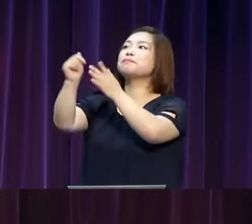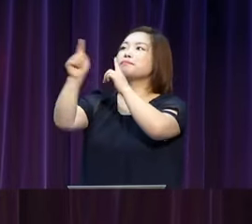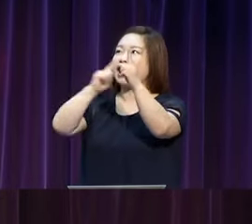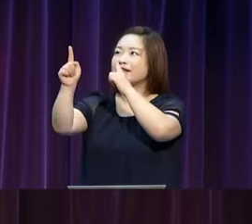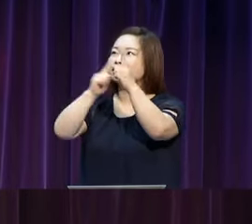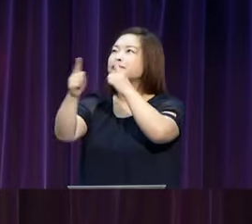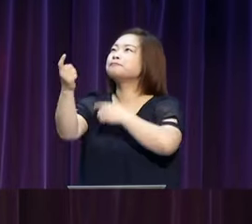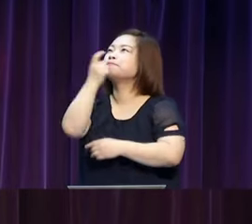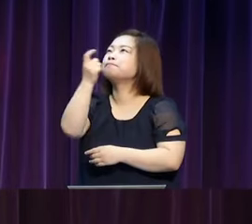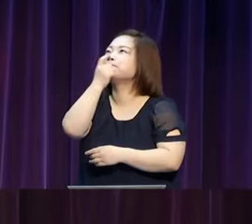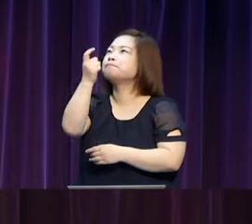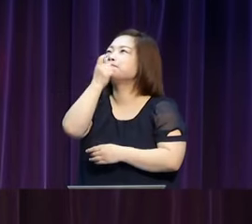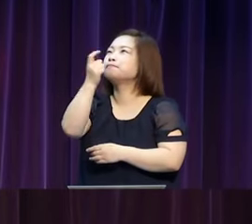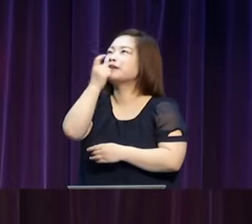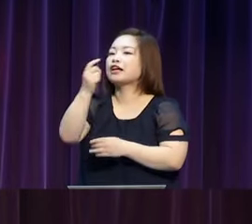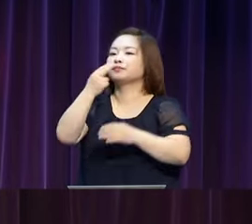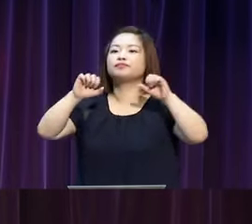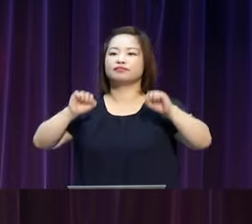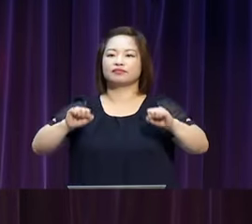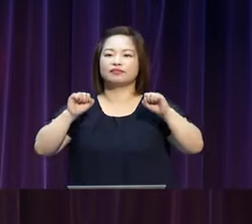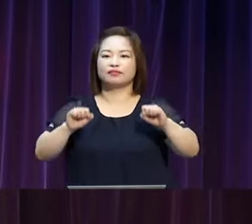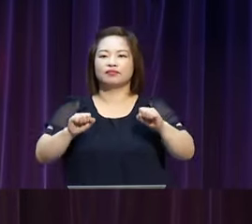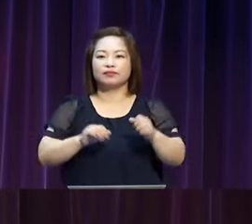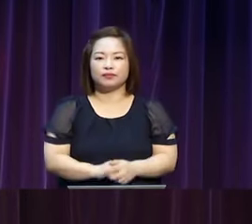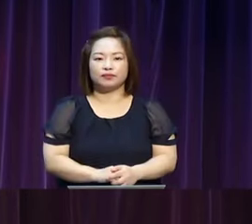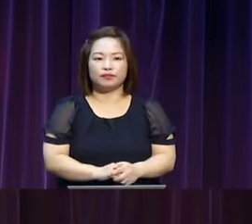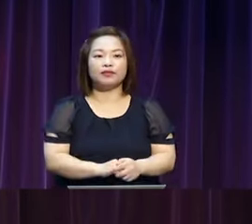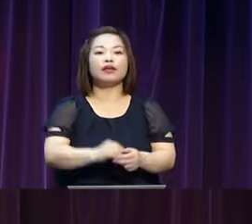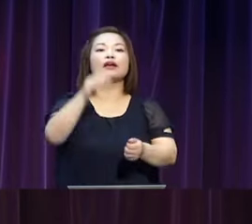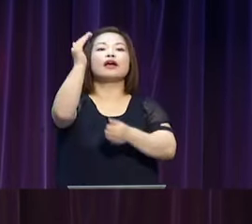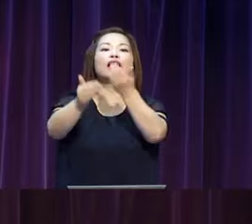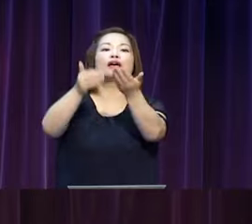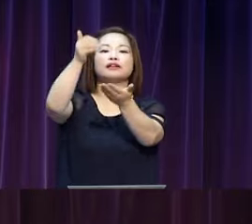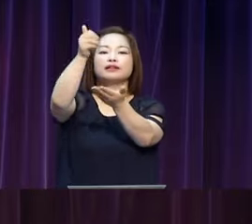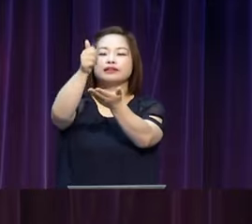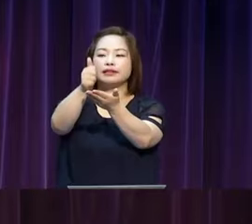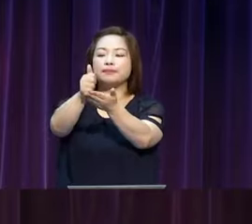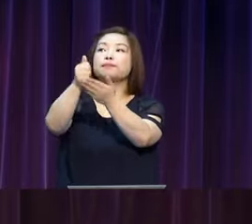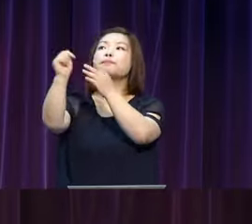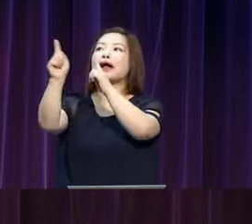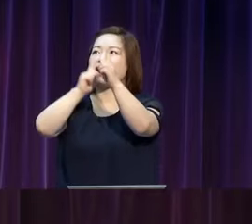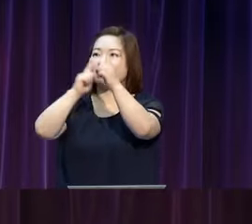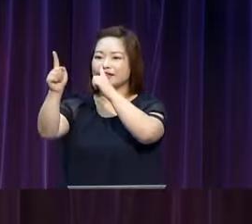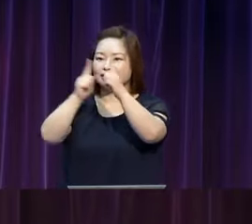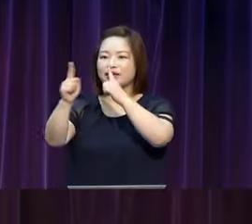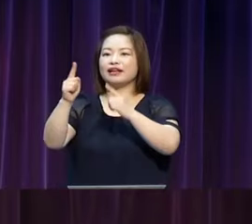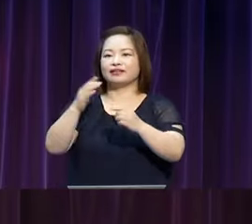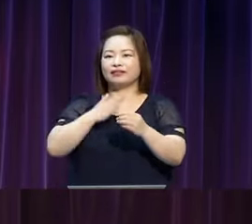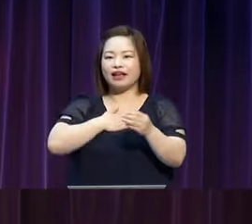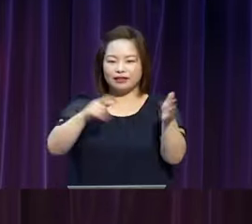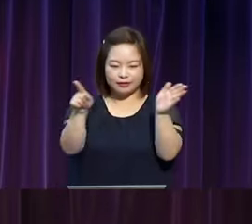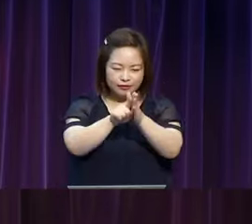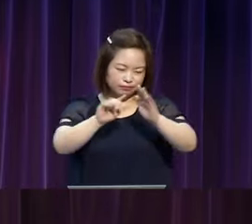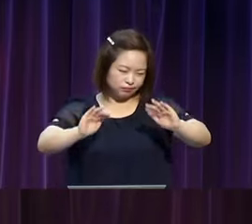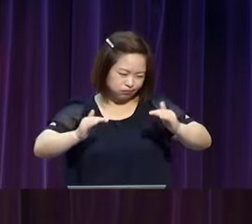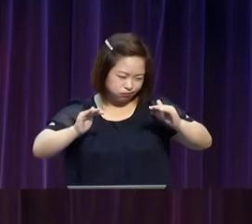것이다. 하나님의 말씀, 그 말씀이 우리의 삶을 윤택하게